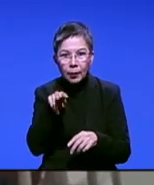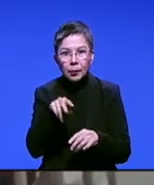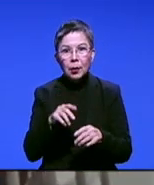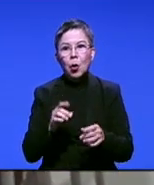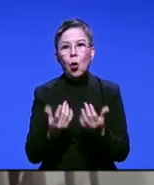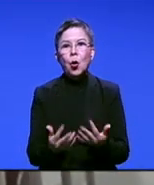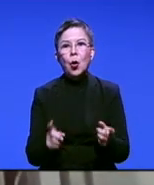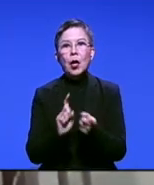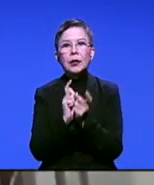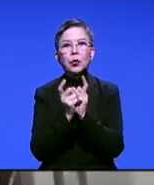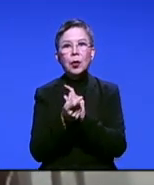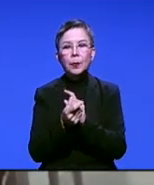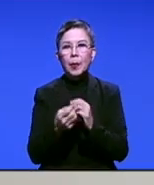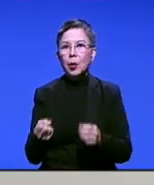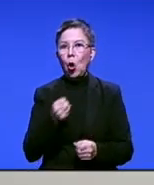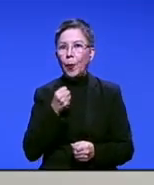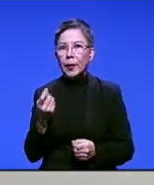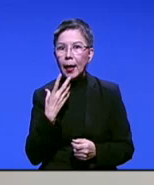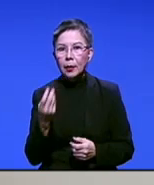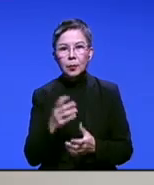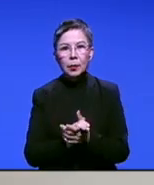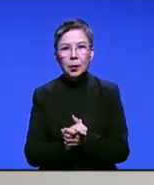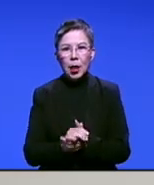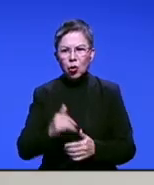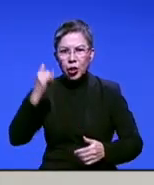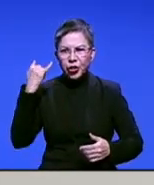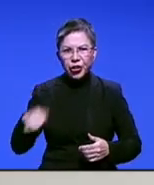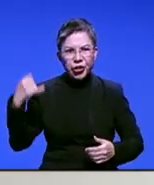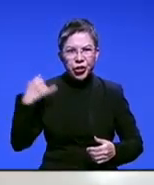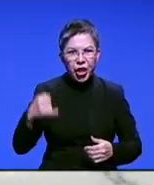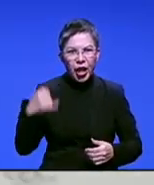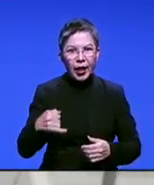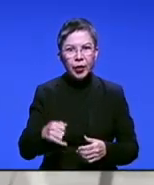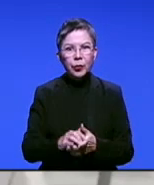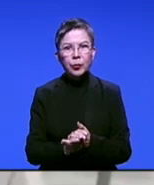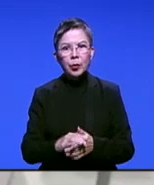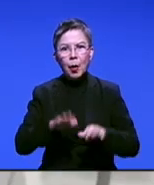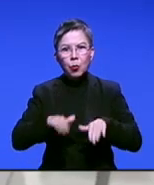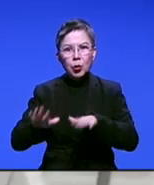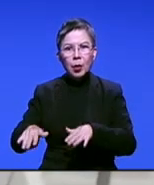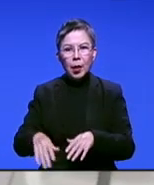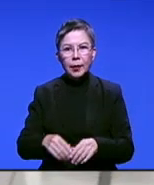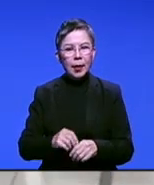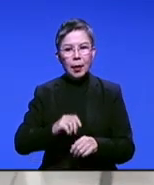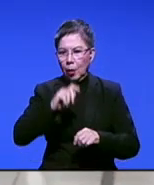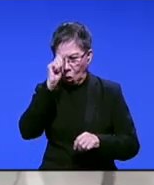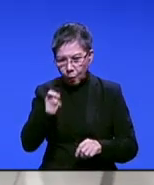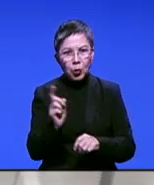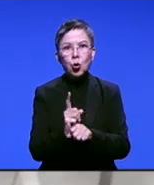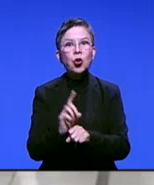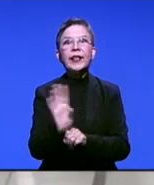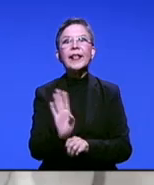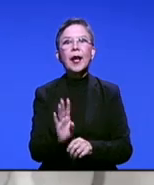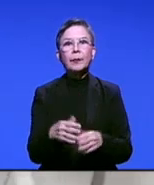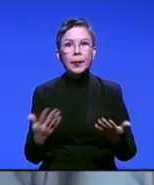pun memberi beragam komentar yang menyayangkan tindakan tak terpuji dilakukan oleh generasi muda karena tidak menghormati guru.